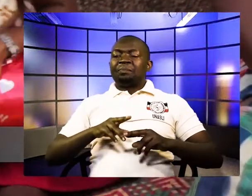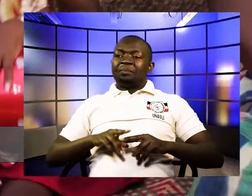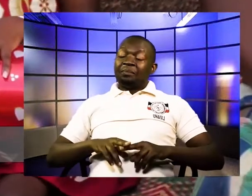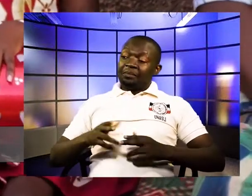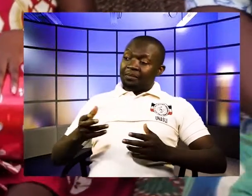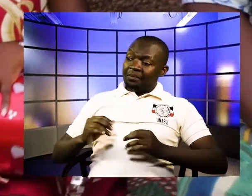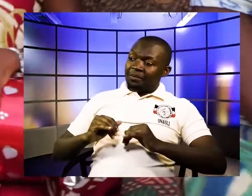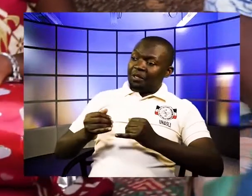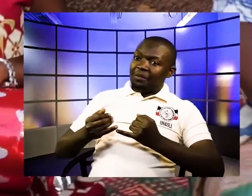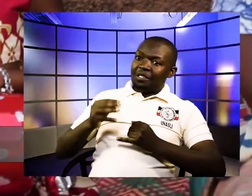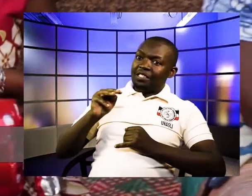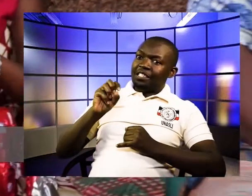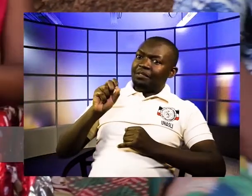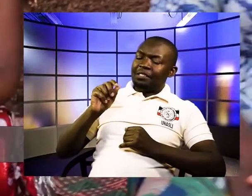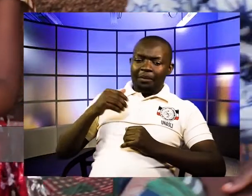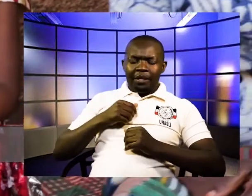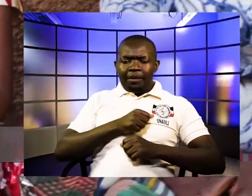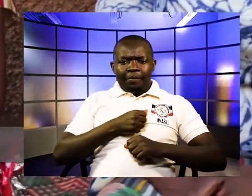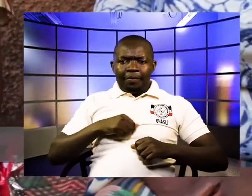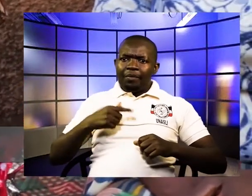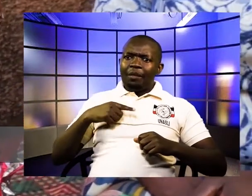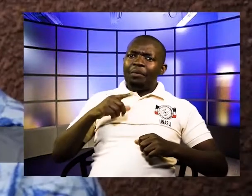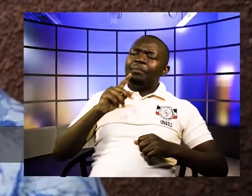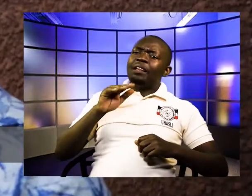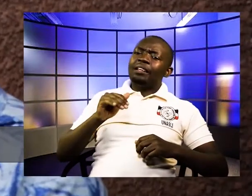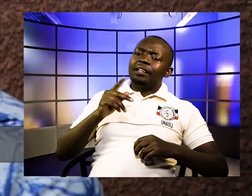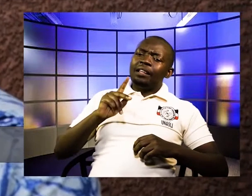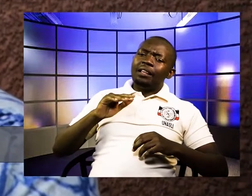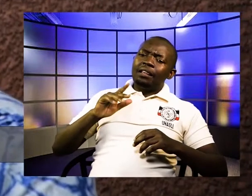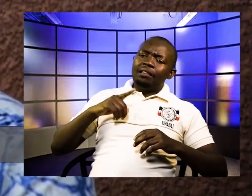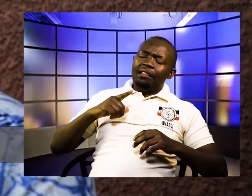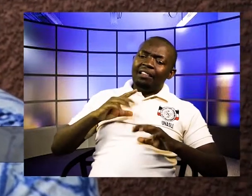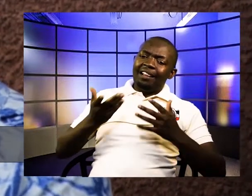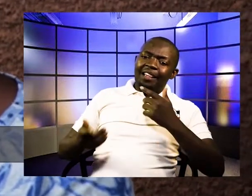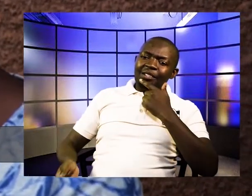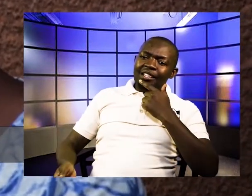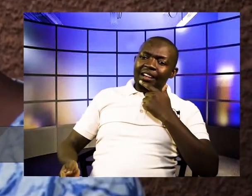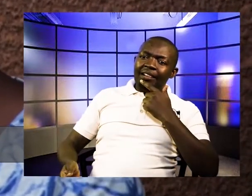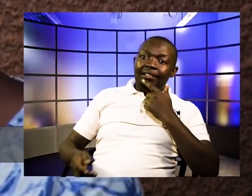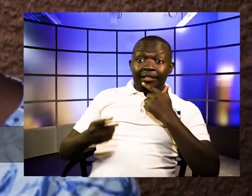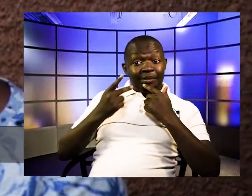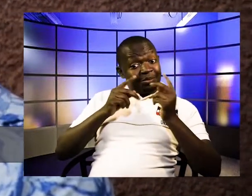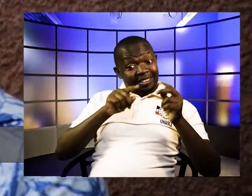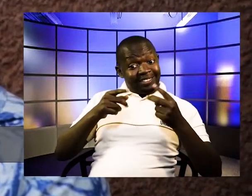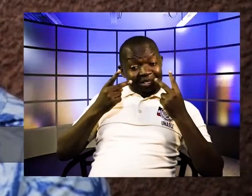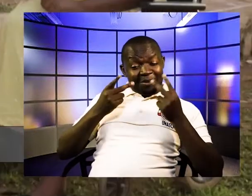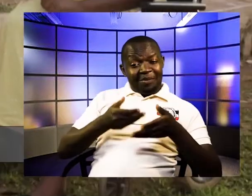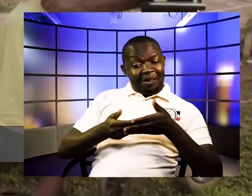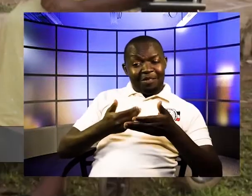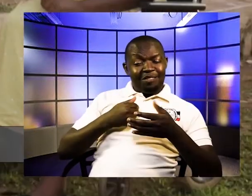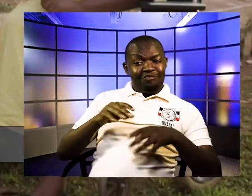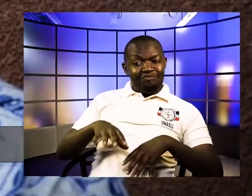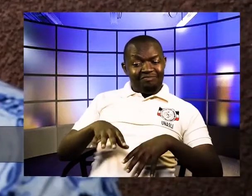Amchala masaba. Mami laki. Laki ya liati. Laki chari milo. Ja kuse. Ya dizi nomula baba kwa kuchari.